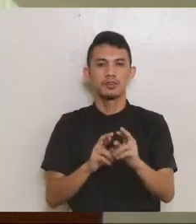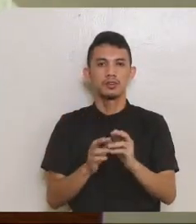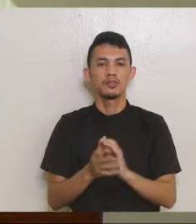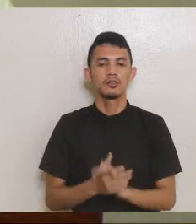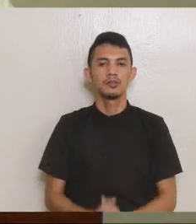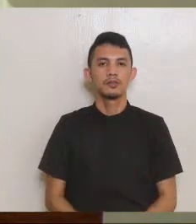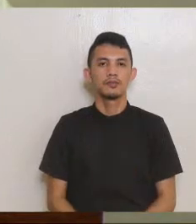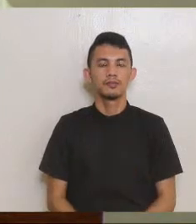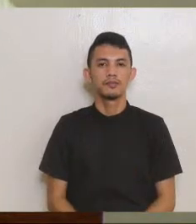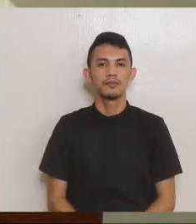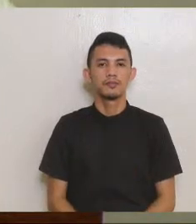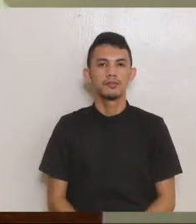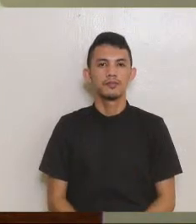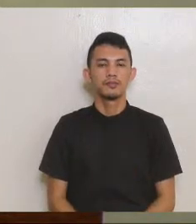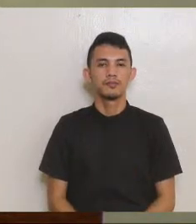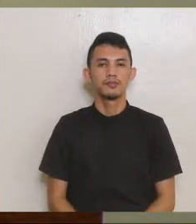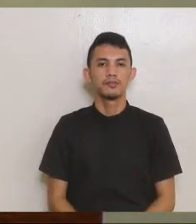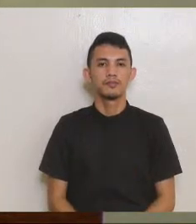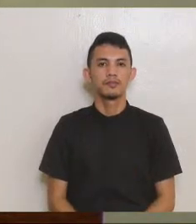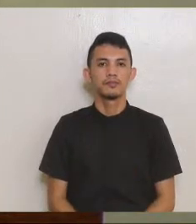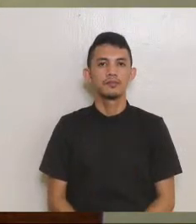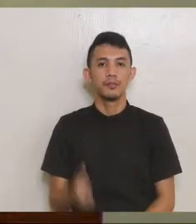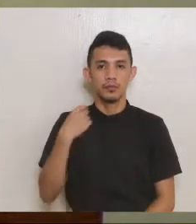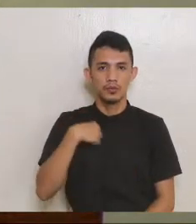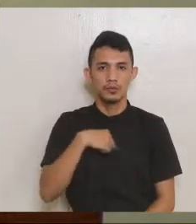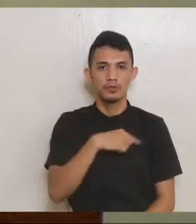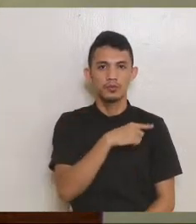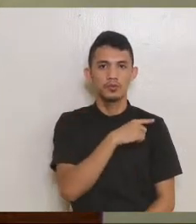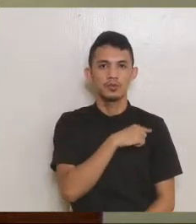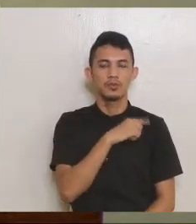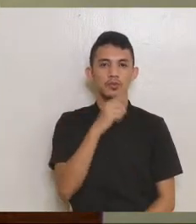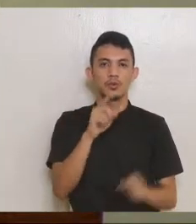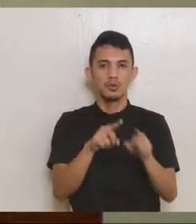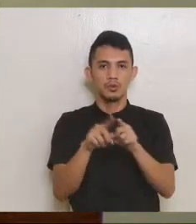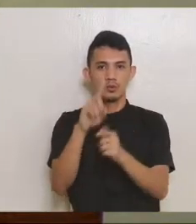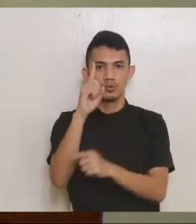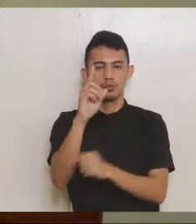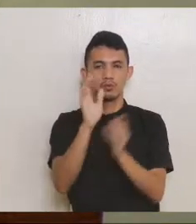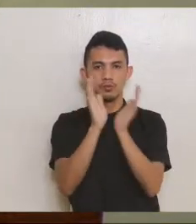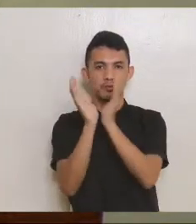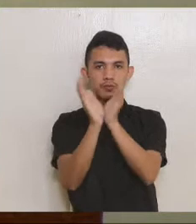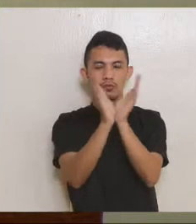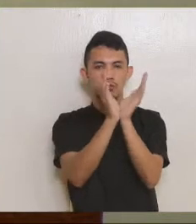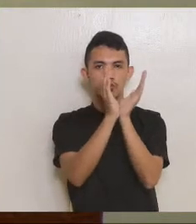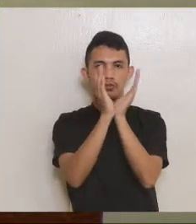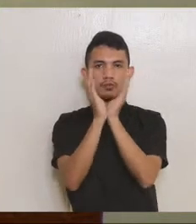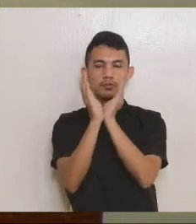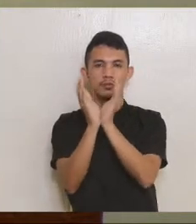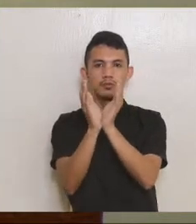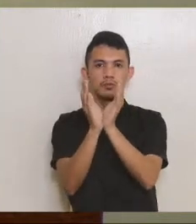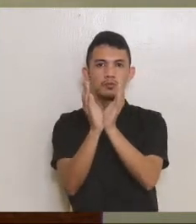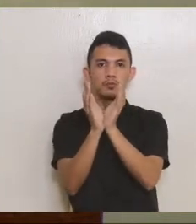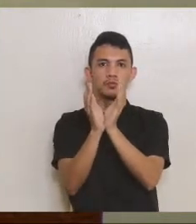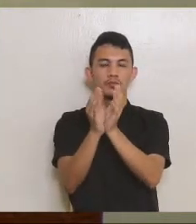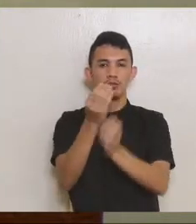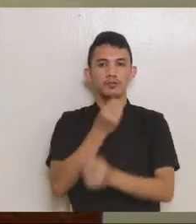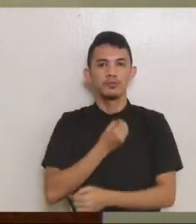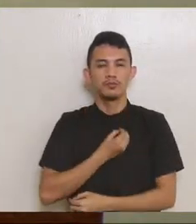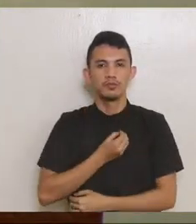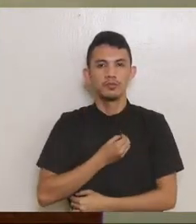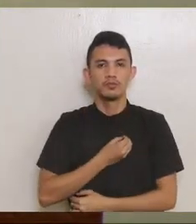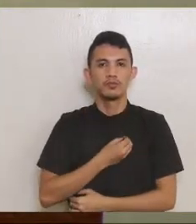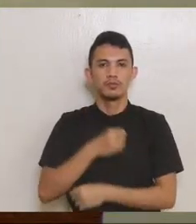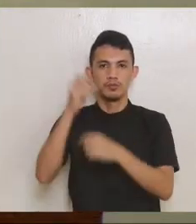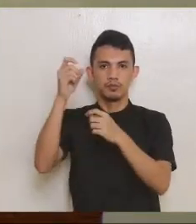Espiritu Santo. Nga kita isip o sa kakatalingban, makaamgo sa nakadaiyang gasa sa Espiritu Santo